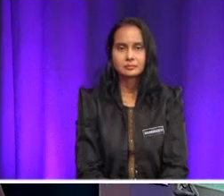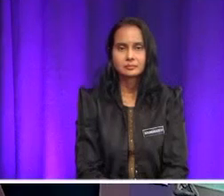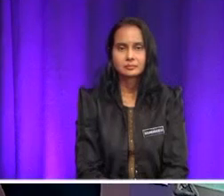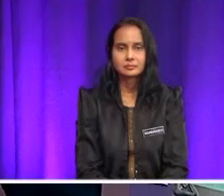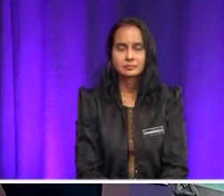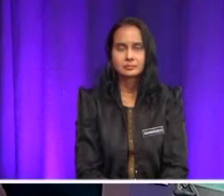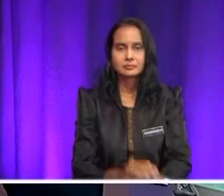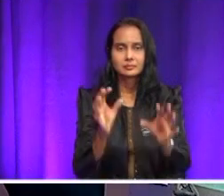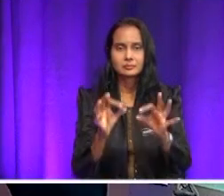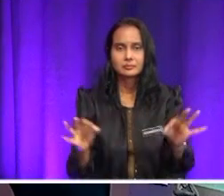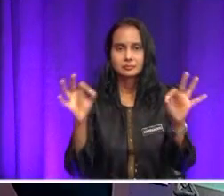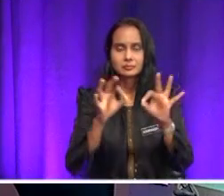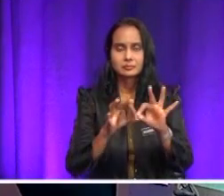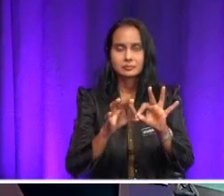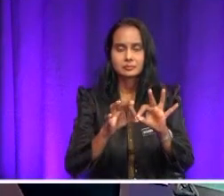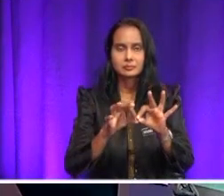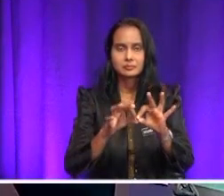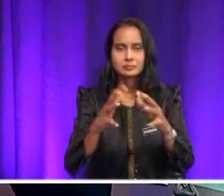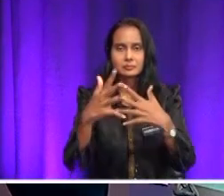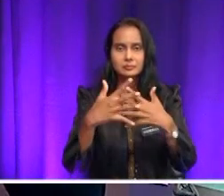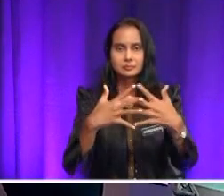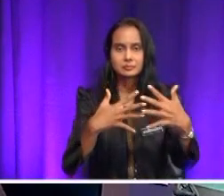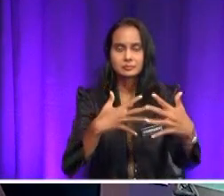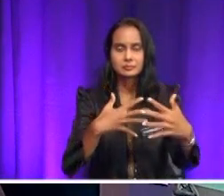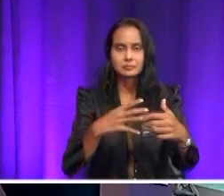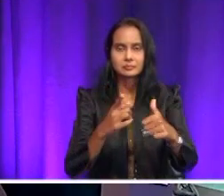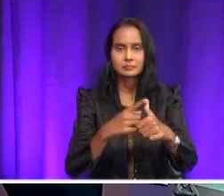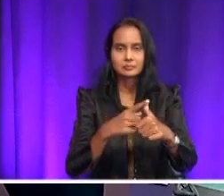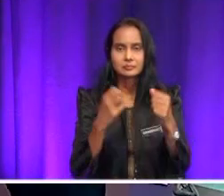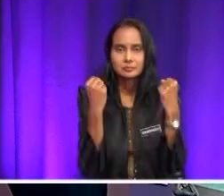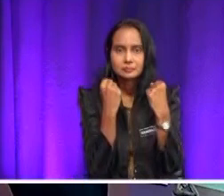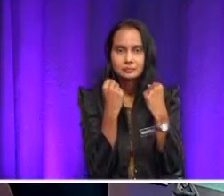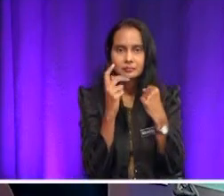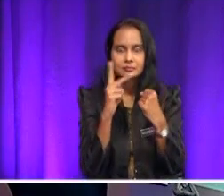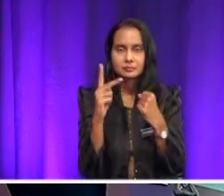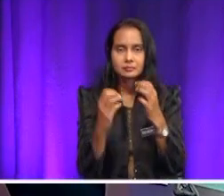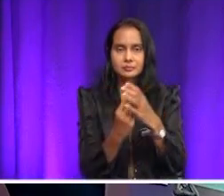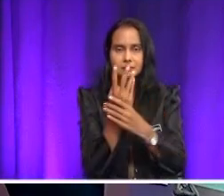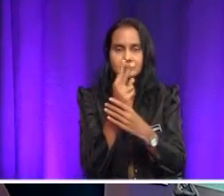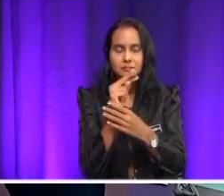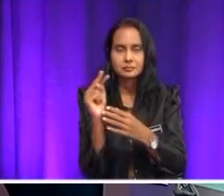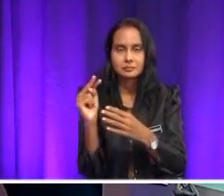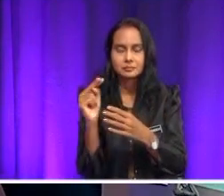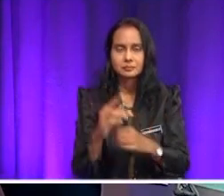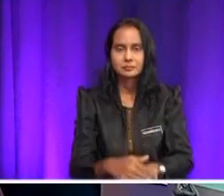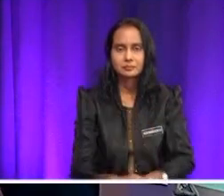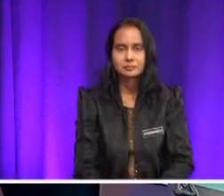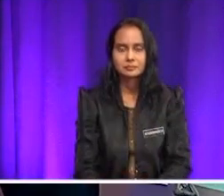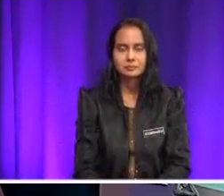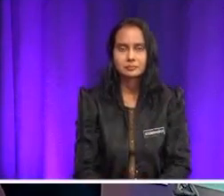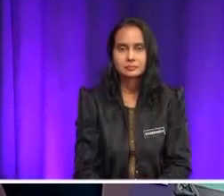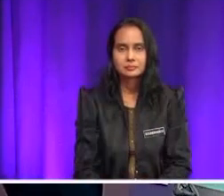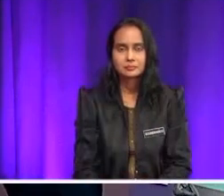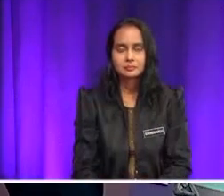kepentingan aku pentingnya transpirasi ini yang pertama menyejukkan tumbuhan bila air keluar dari pokok ada air masuk